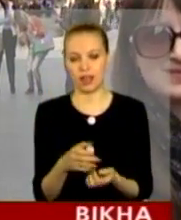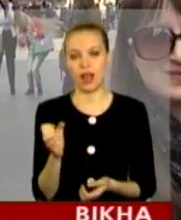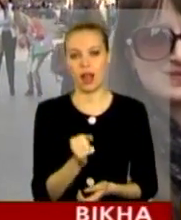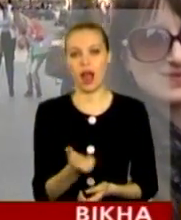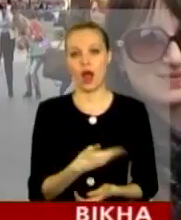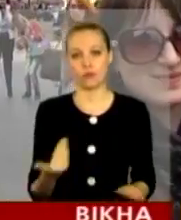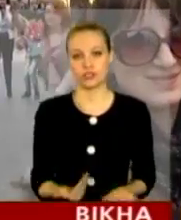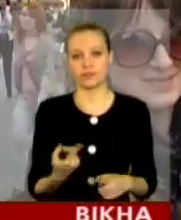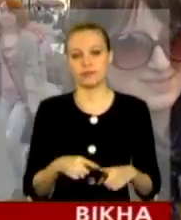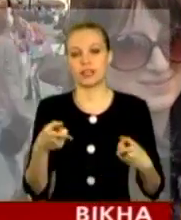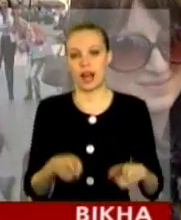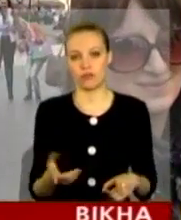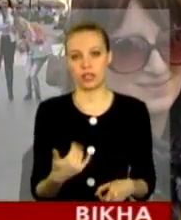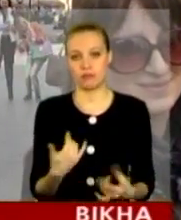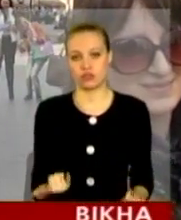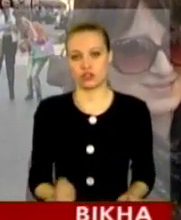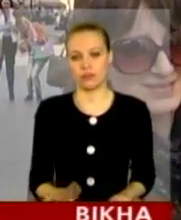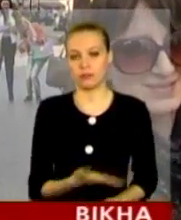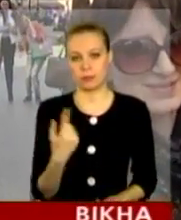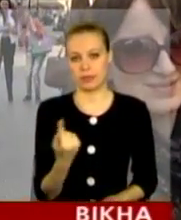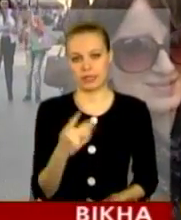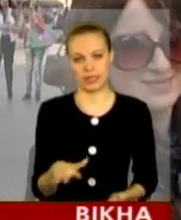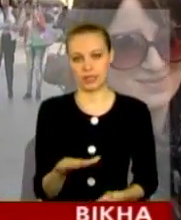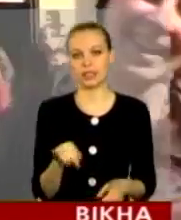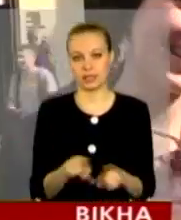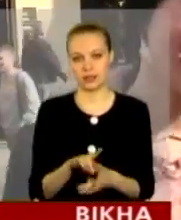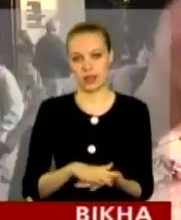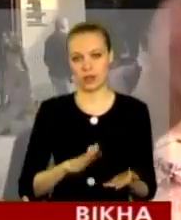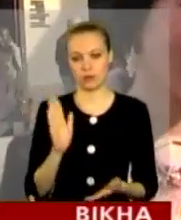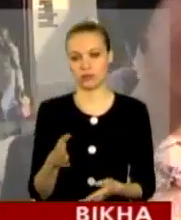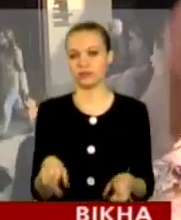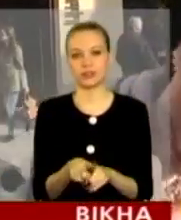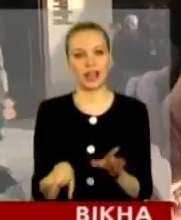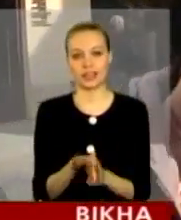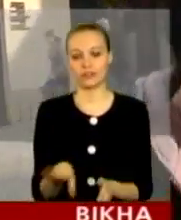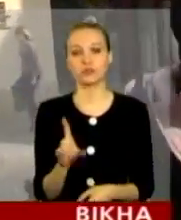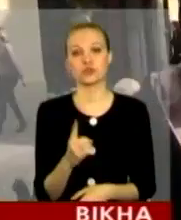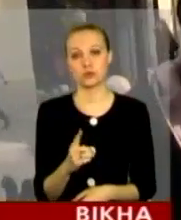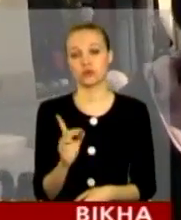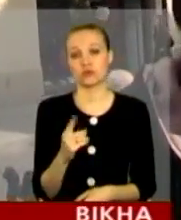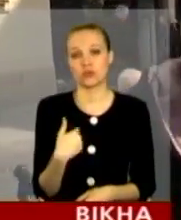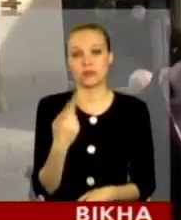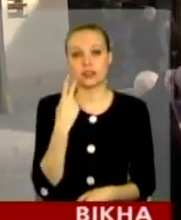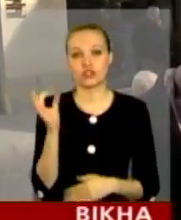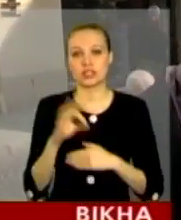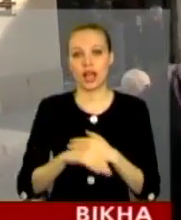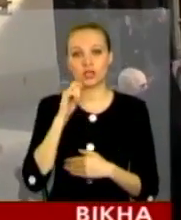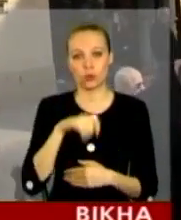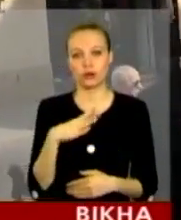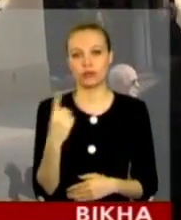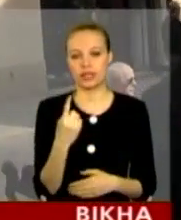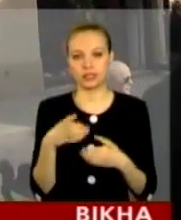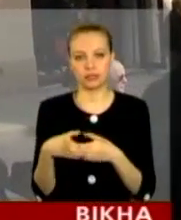ми живемо в тій реальності, в якій ми живемо. Ми єдині. І так буде. Таке не вийде. Чому? Тому що ми завжди, Західна Україна була єдина,